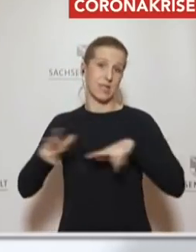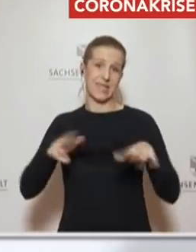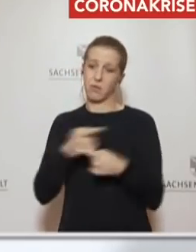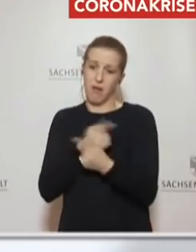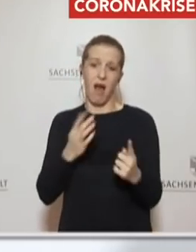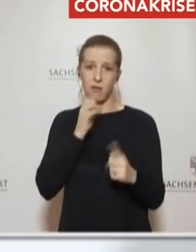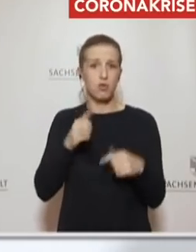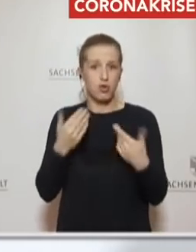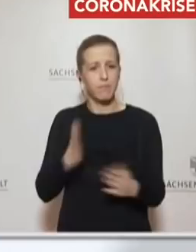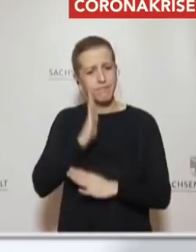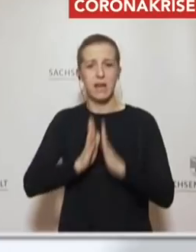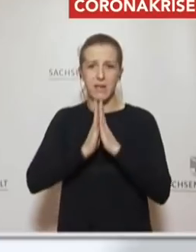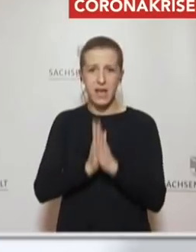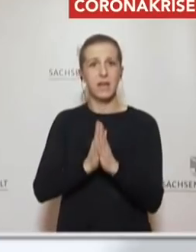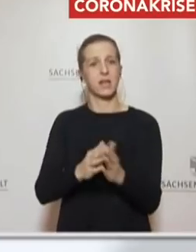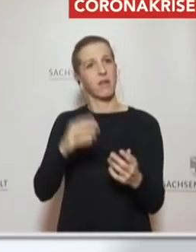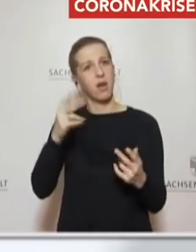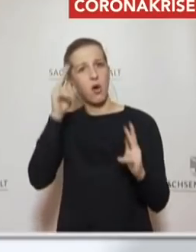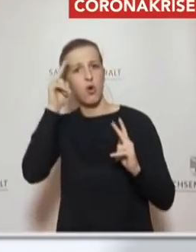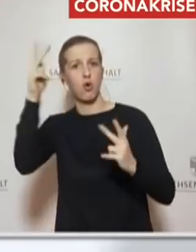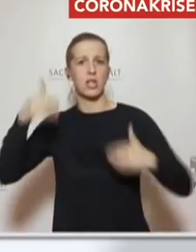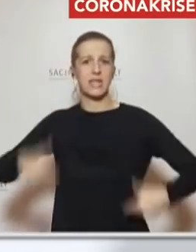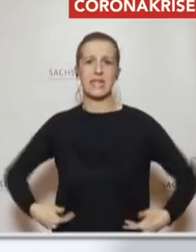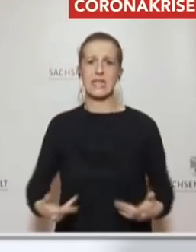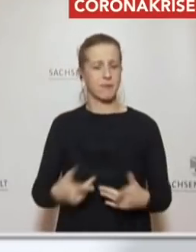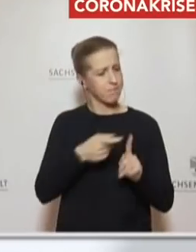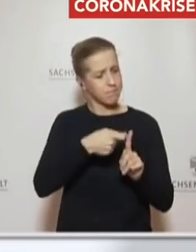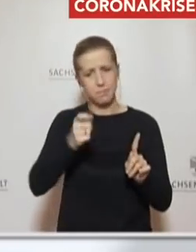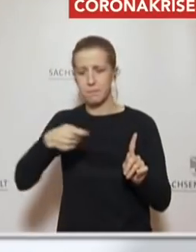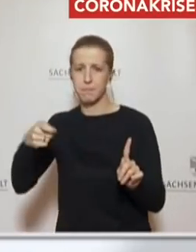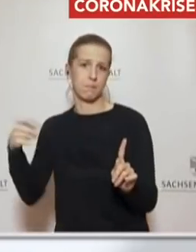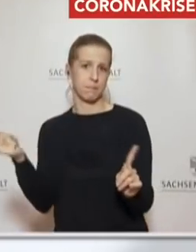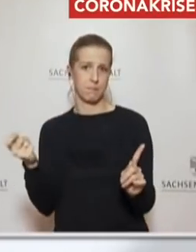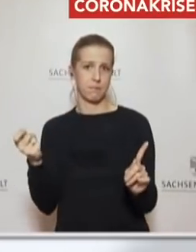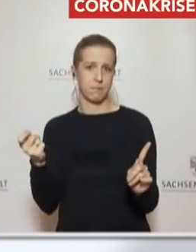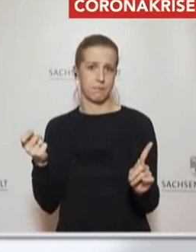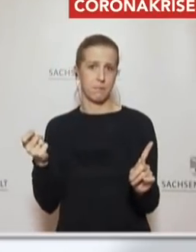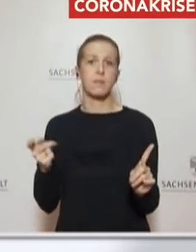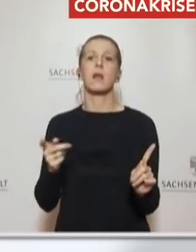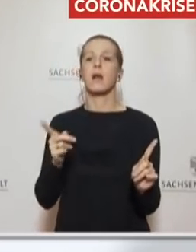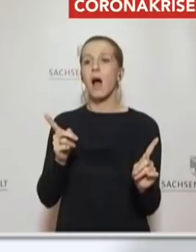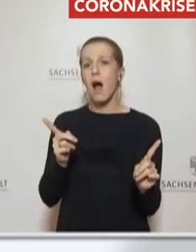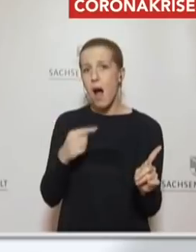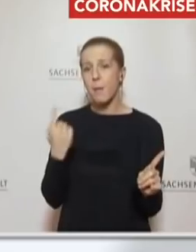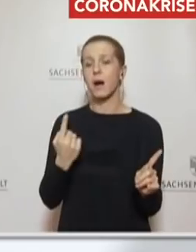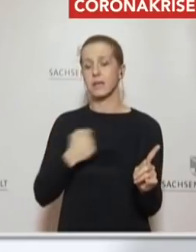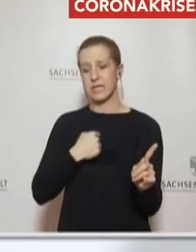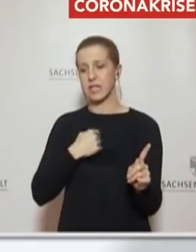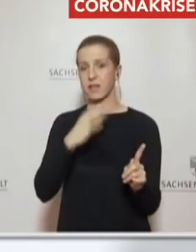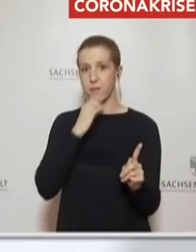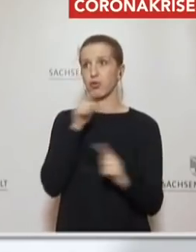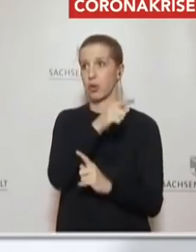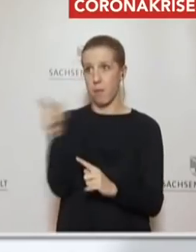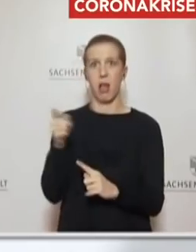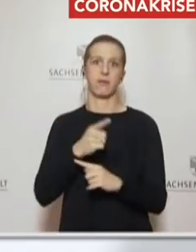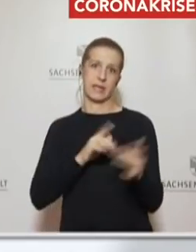auch die Kolleginnen und Kollegen an meiner Seite darum gebeten, dass das aber auch der Bund auf der obersten Ebene der